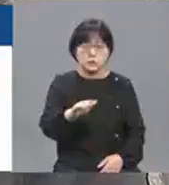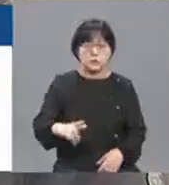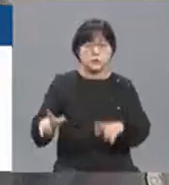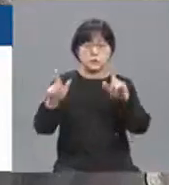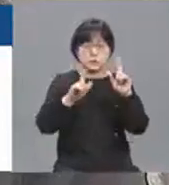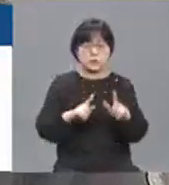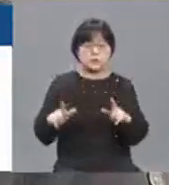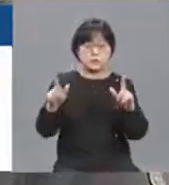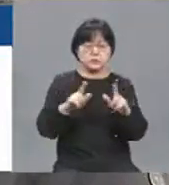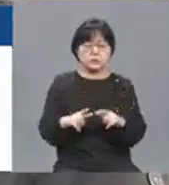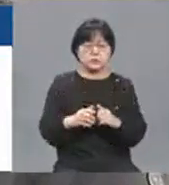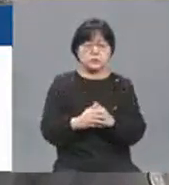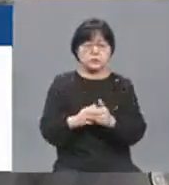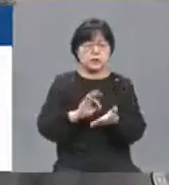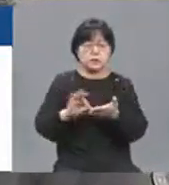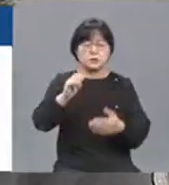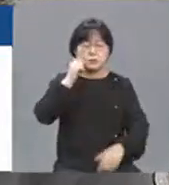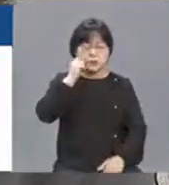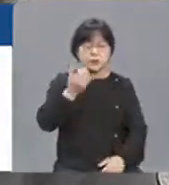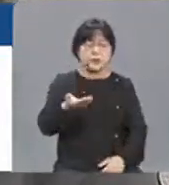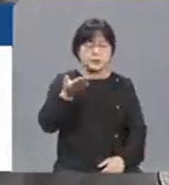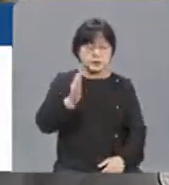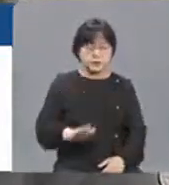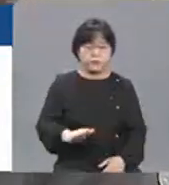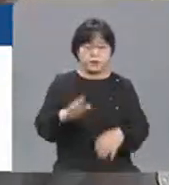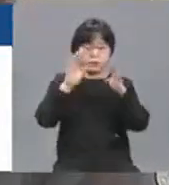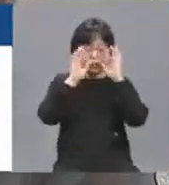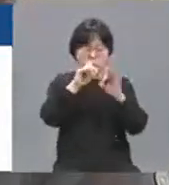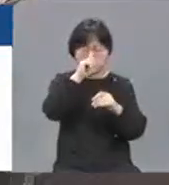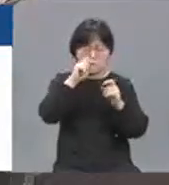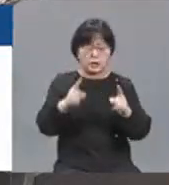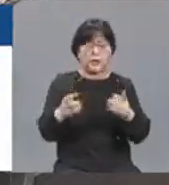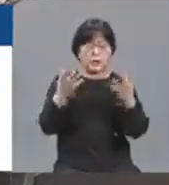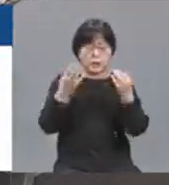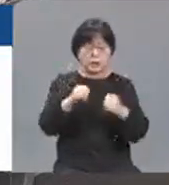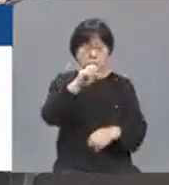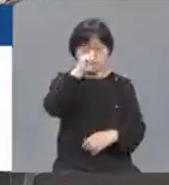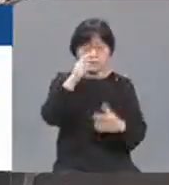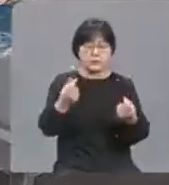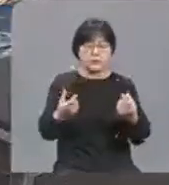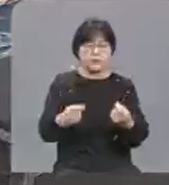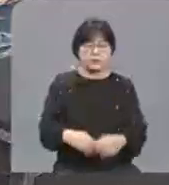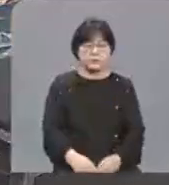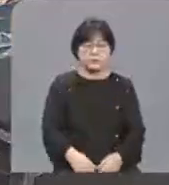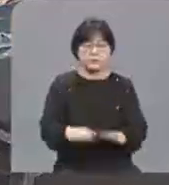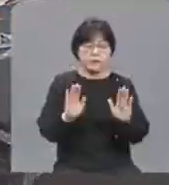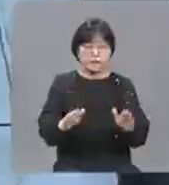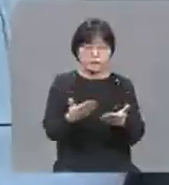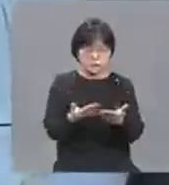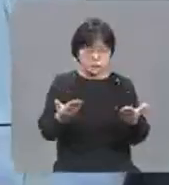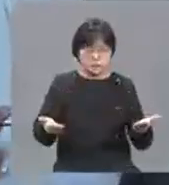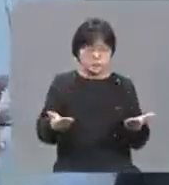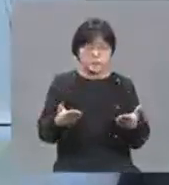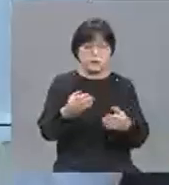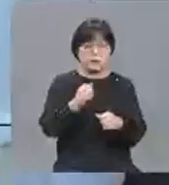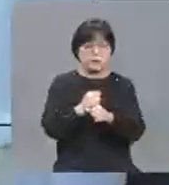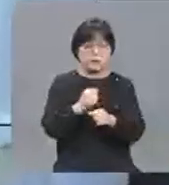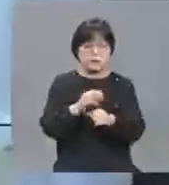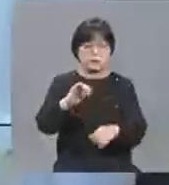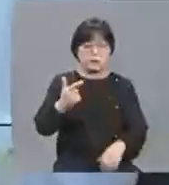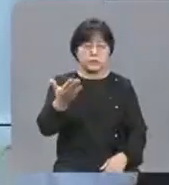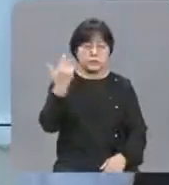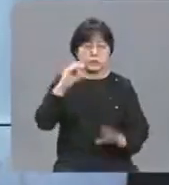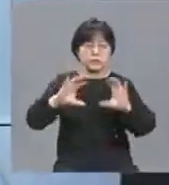우리 생활에서 같이 하지는 못할 망정 이렇게 볼 수 있는 기회가 좀 많이 있었으면 어 이번 된 품은